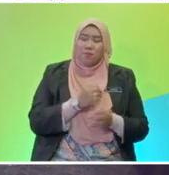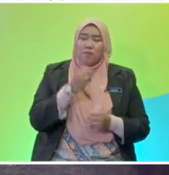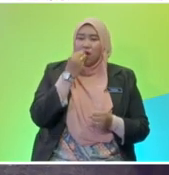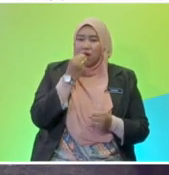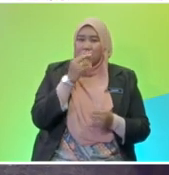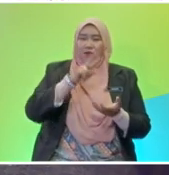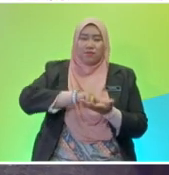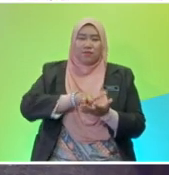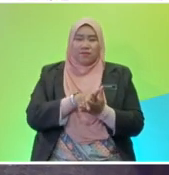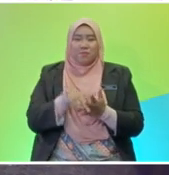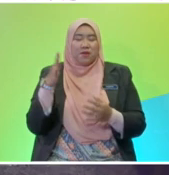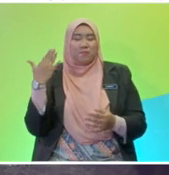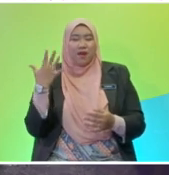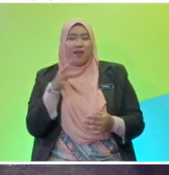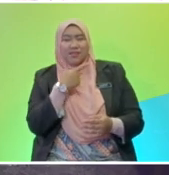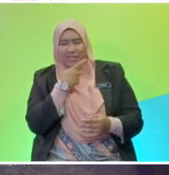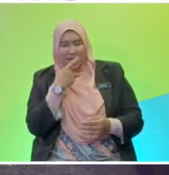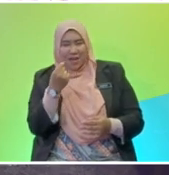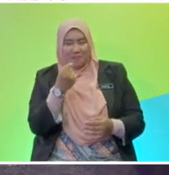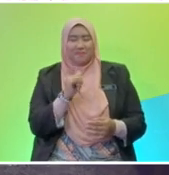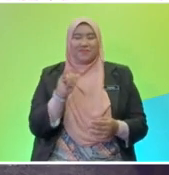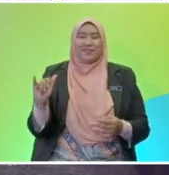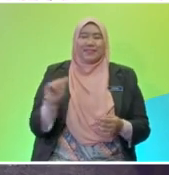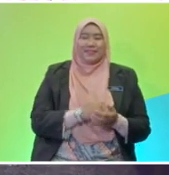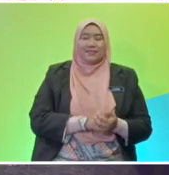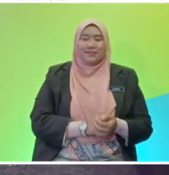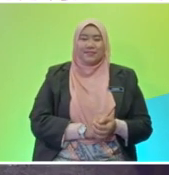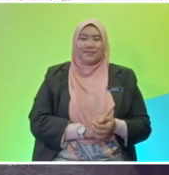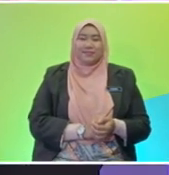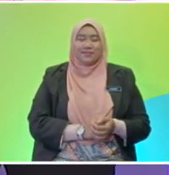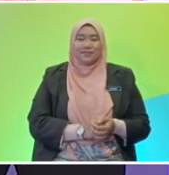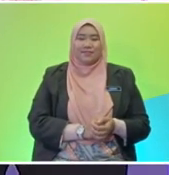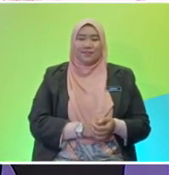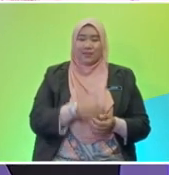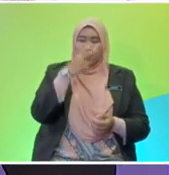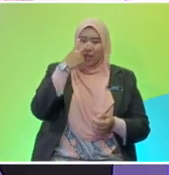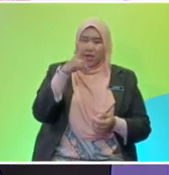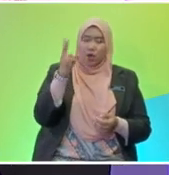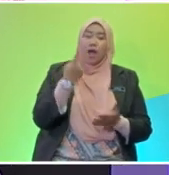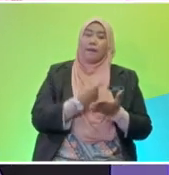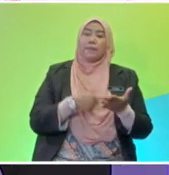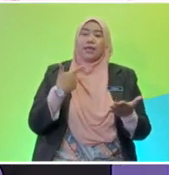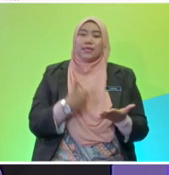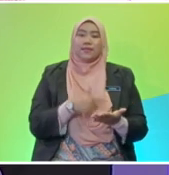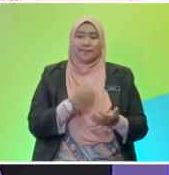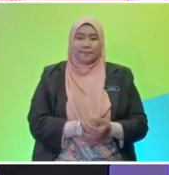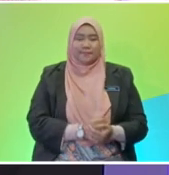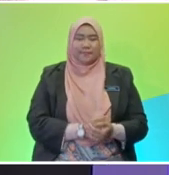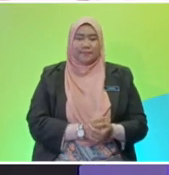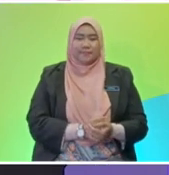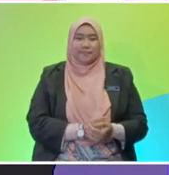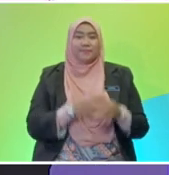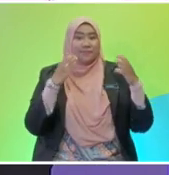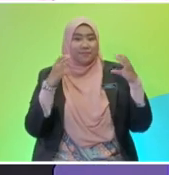su memang sedap seterusnya kita lihat apa lagi yang ini ah mancing